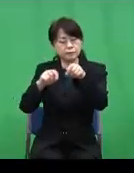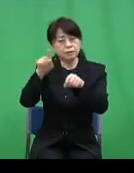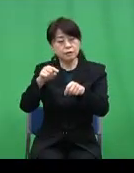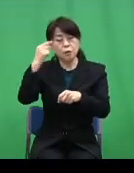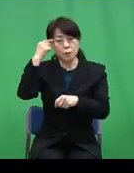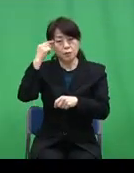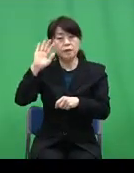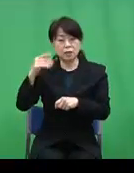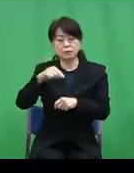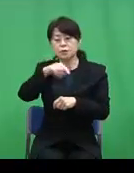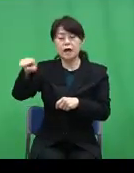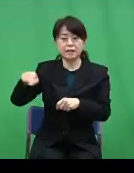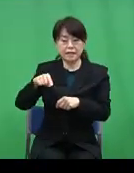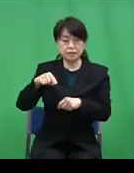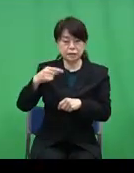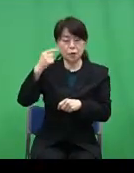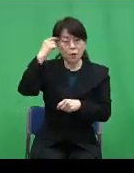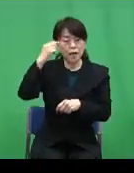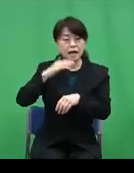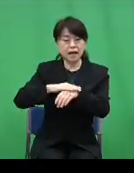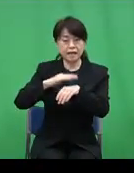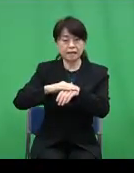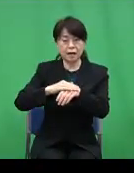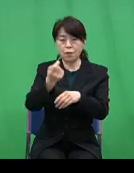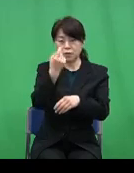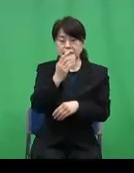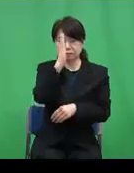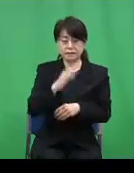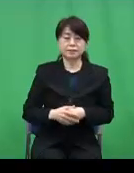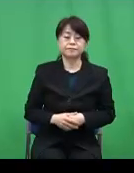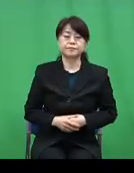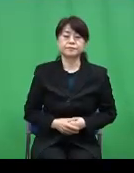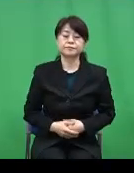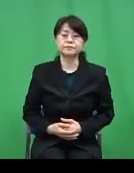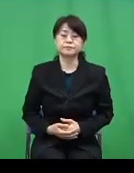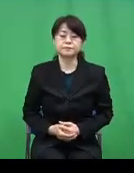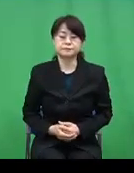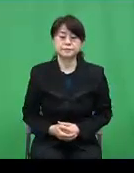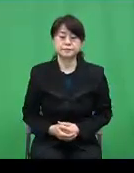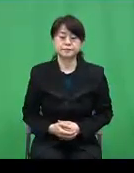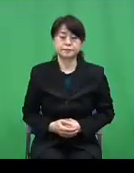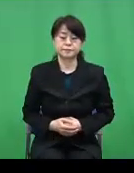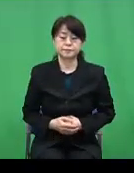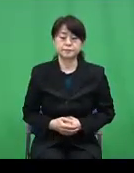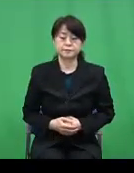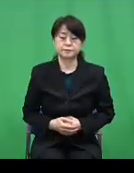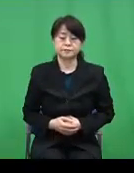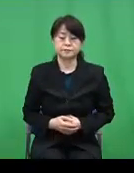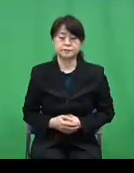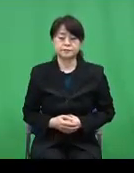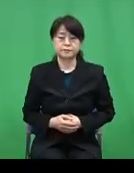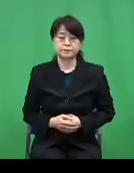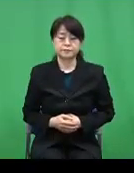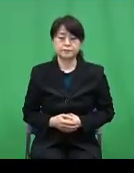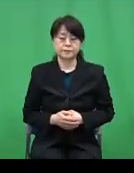知事はどのようにお受け止めになっているのか、この2つよろしくお願いします。 まあ、まずレ